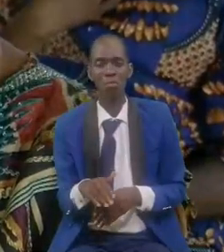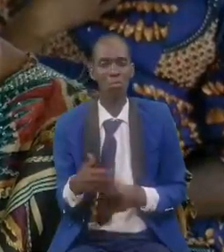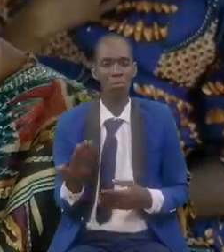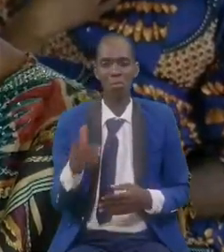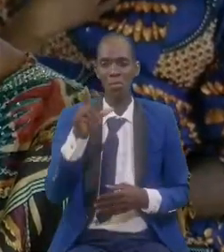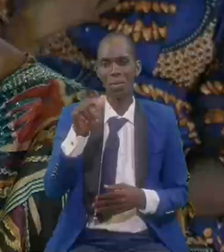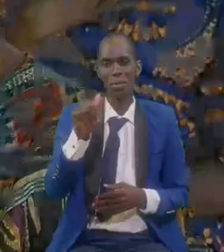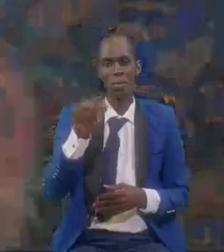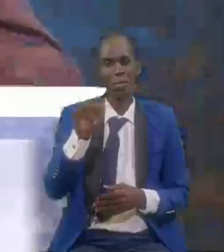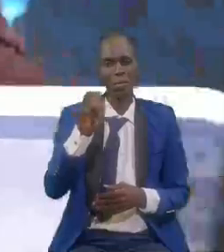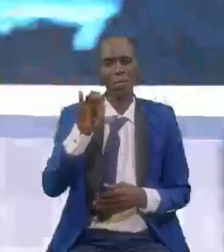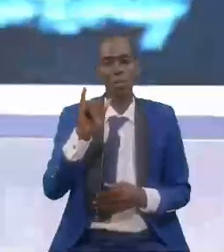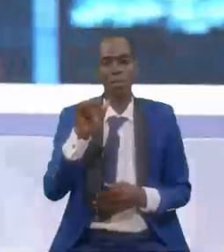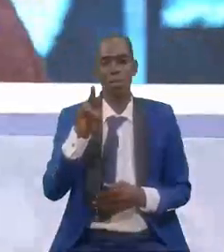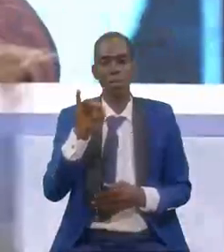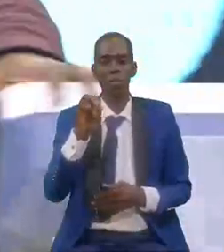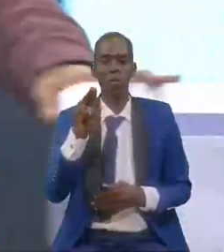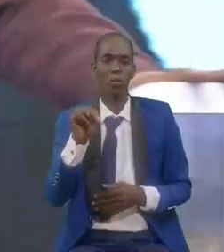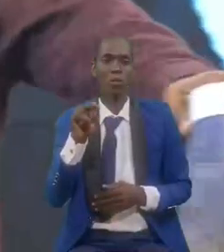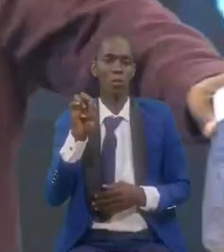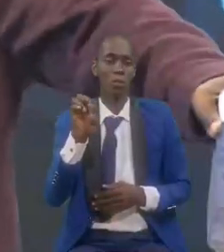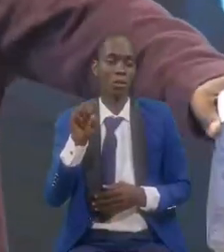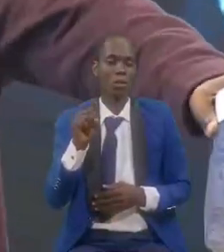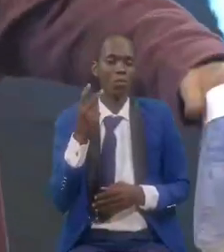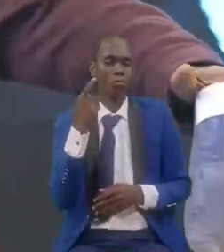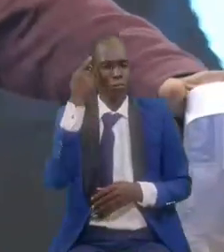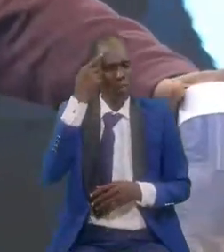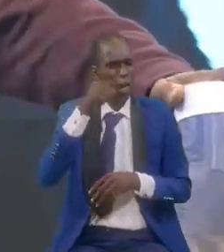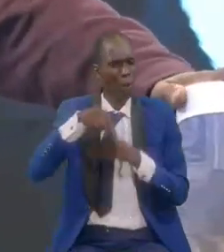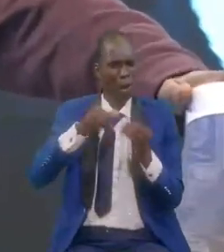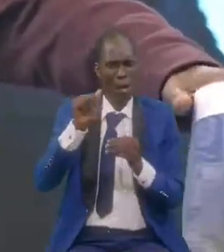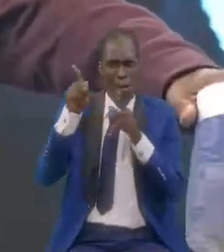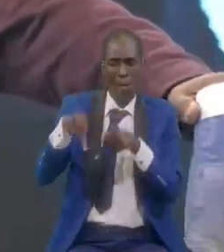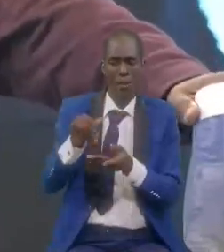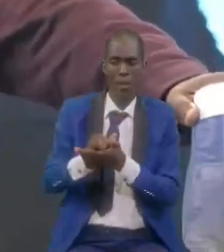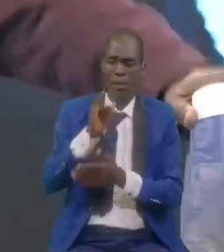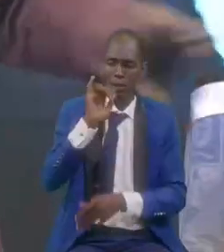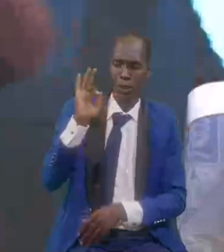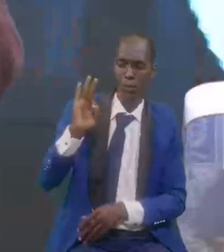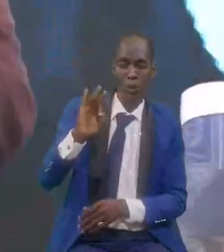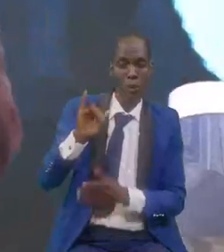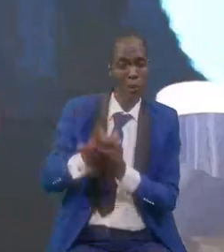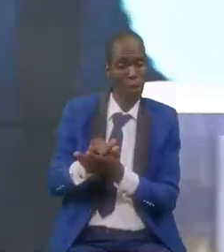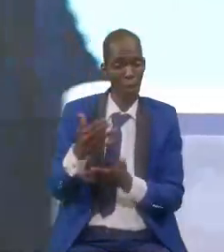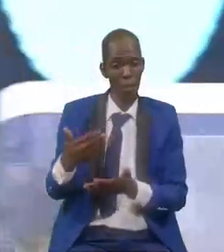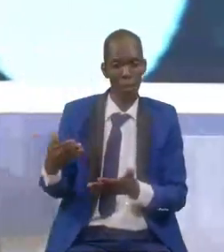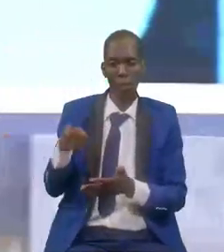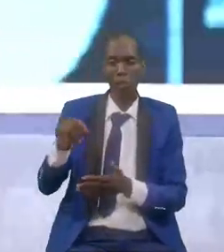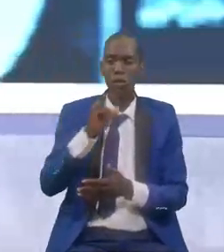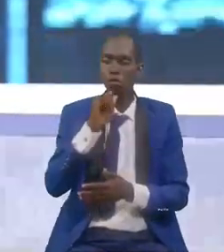le mal. Pensez à un homme qui prêche cela et qui n'est pas ignorant. Parce qu'après tout, il prêche